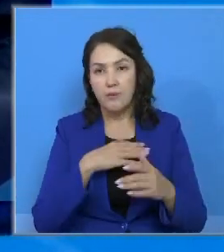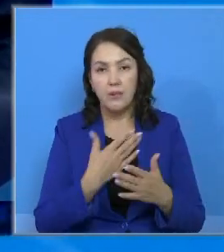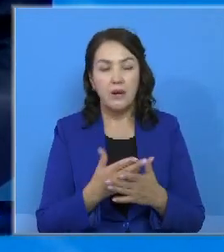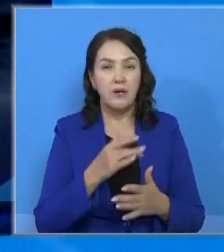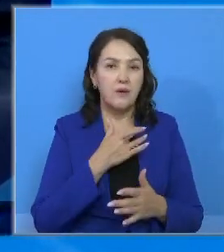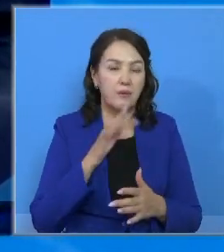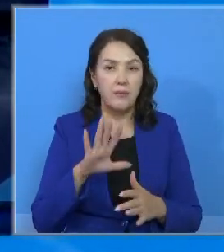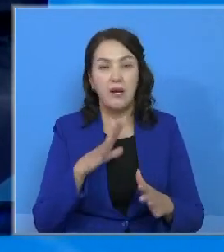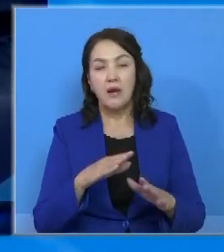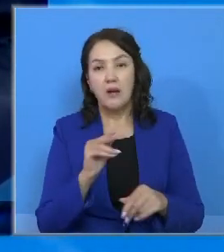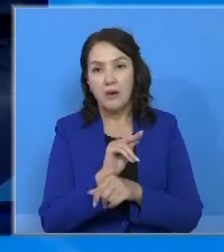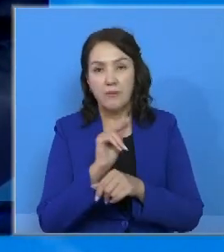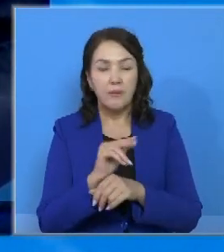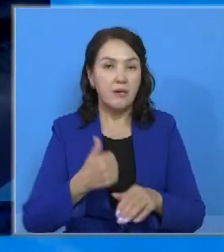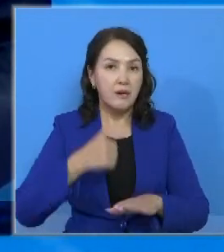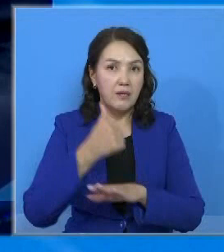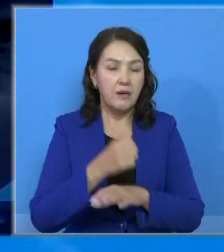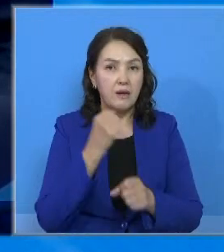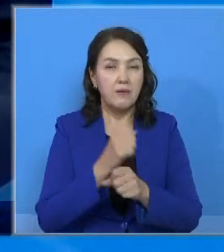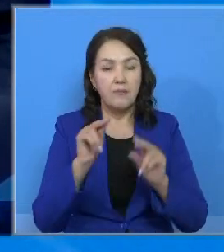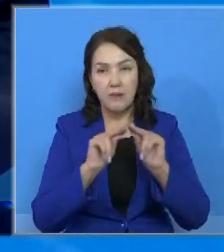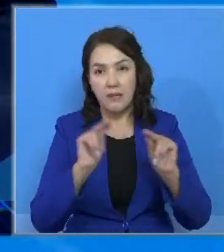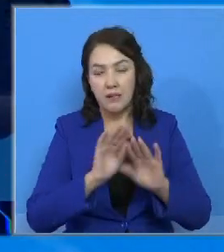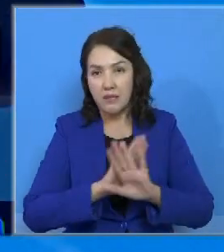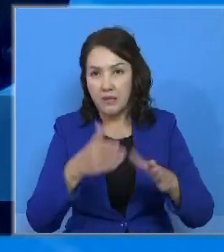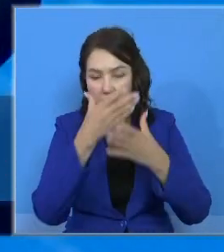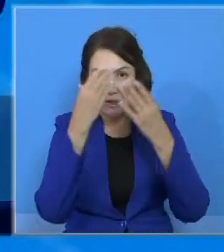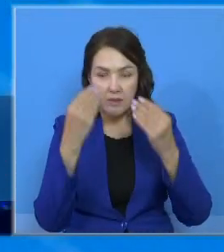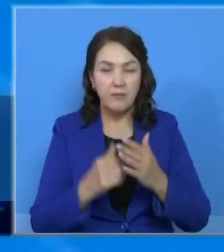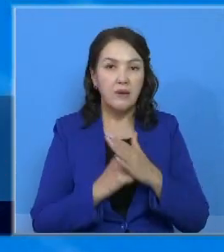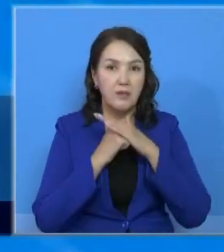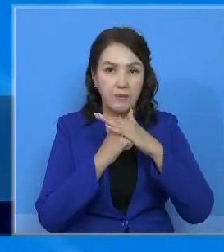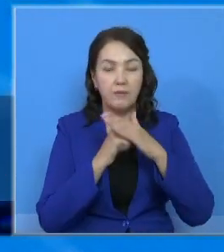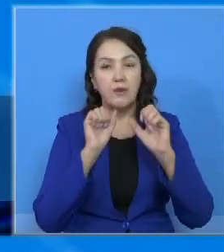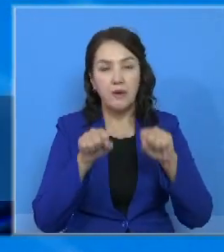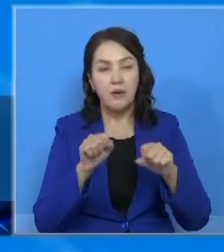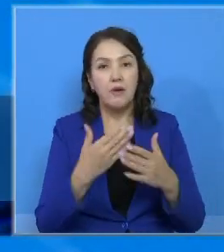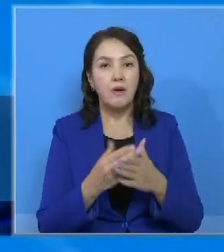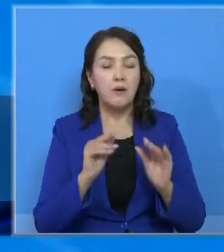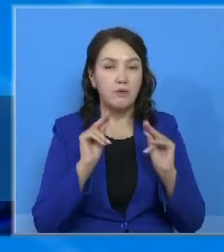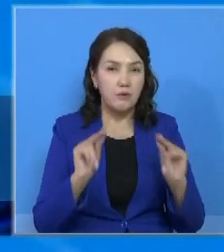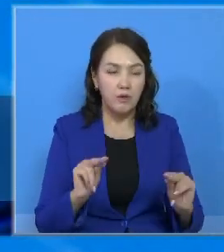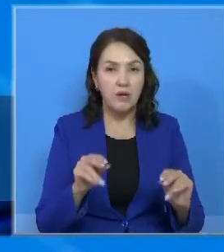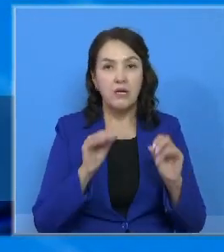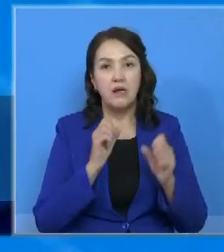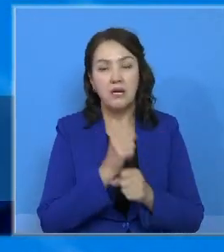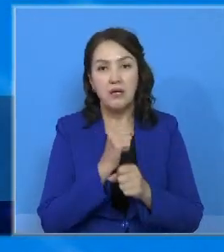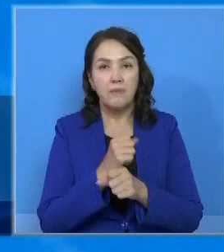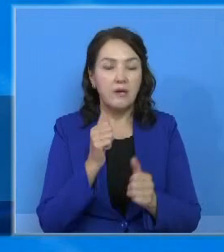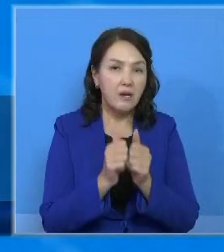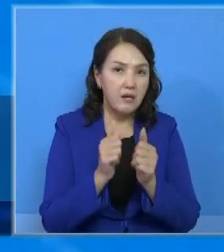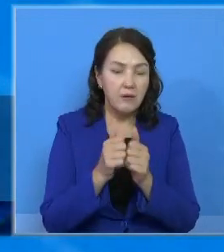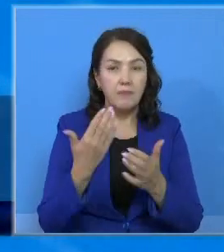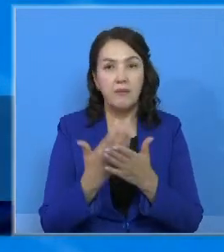Воспитание учащихся – главная работа воспитателей и учителей, не надо этого забывать. Добиться этого можно только благодаря четкой работе, проводимой на регулярной